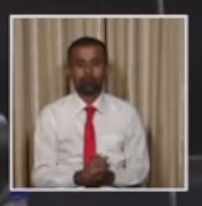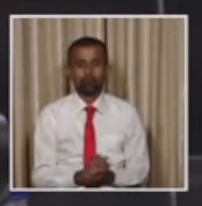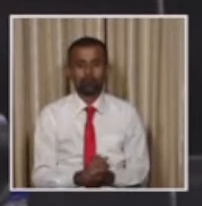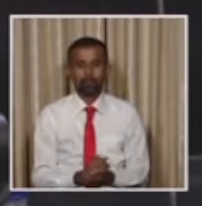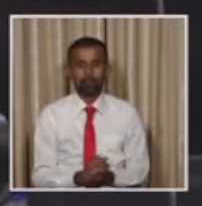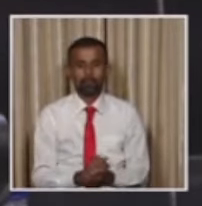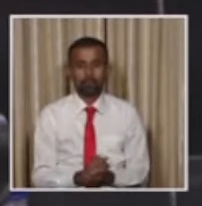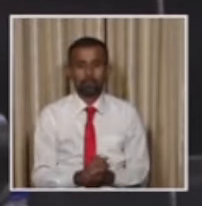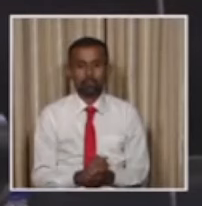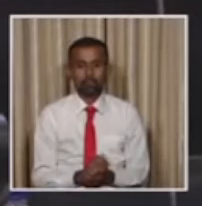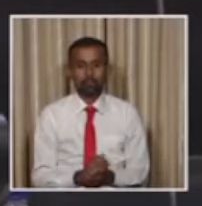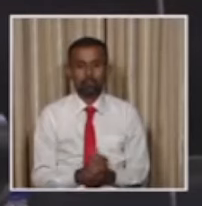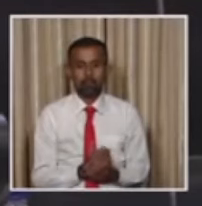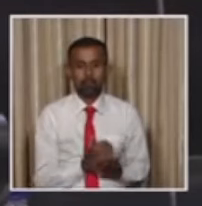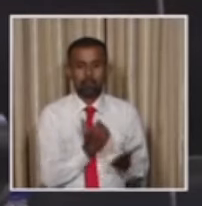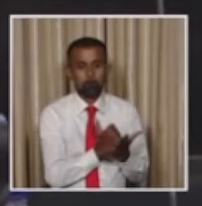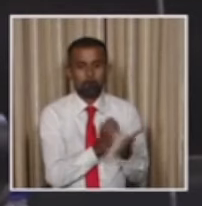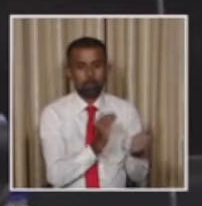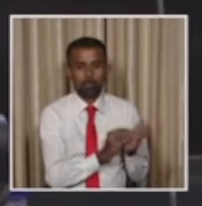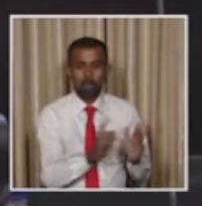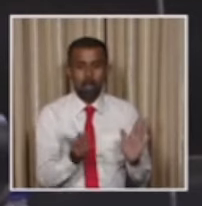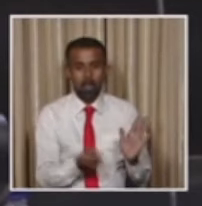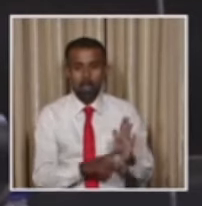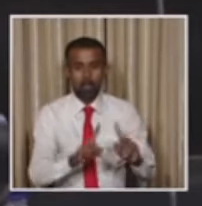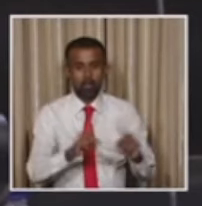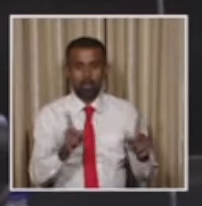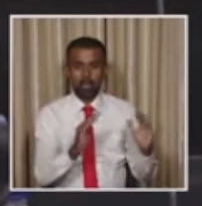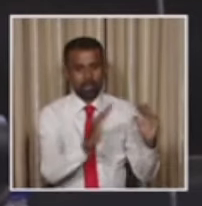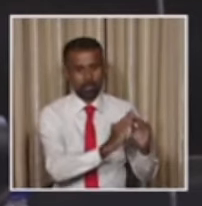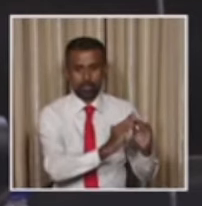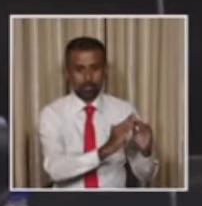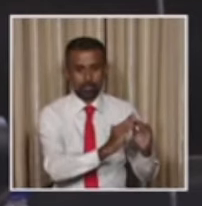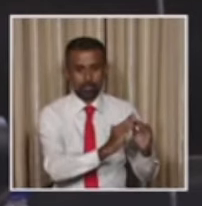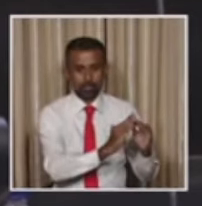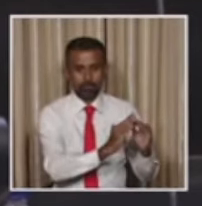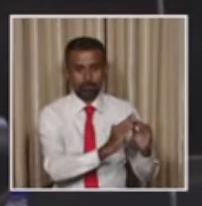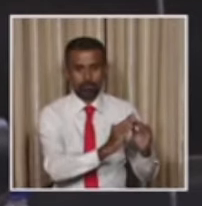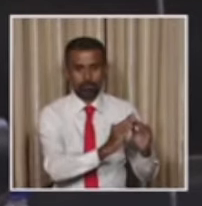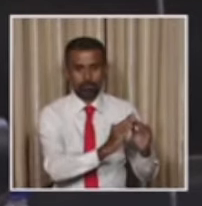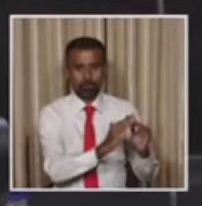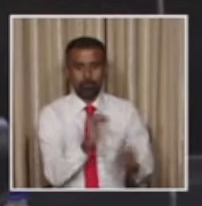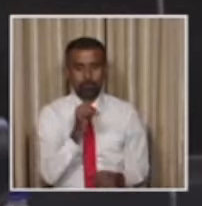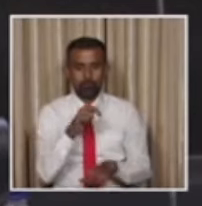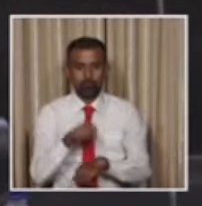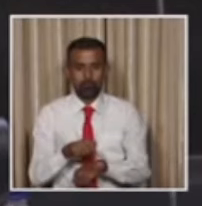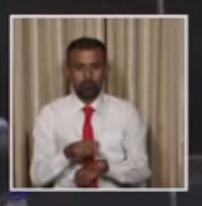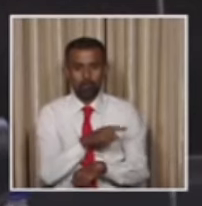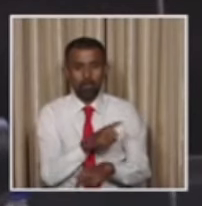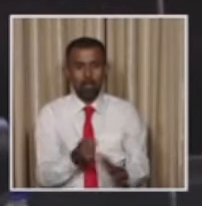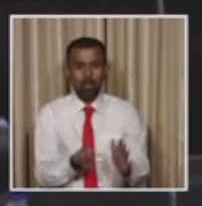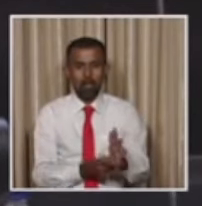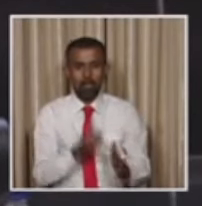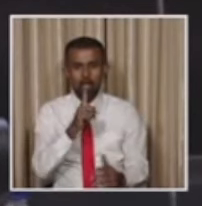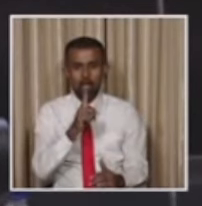හරි, අපේට තියලා තියෙනවා ලක්ෂ 10ක දේපලක්. හැබැයි සමහර වෙලාවට මේක